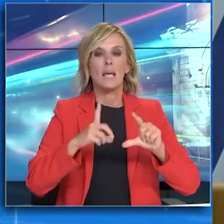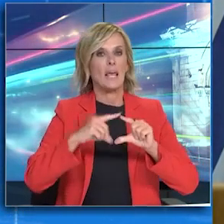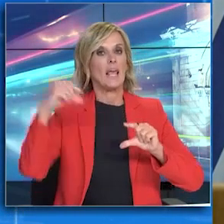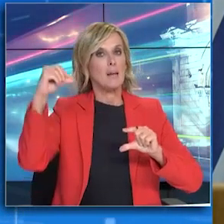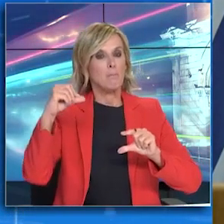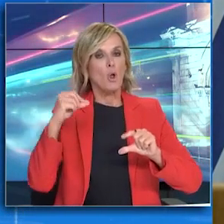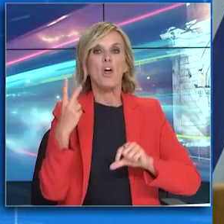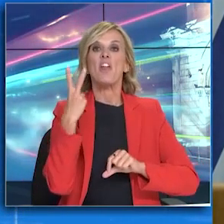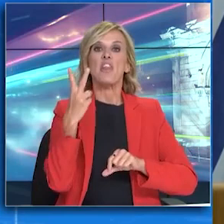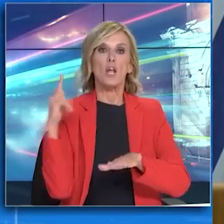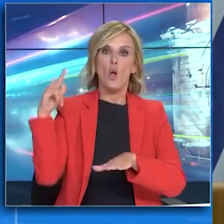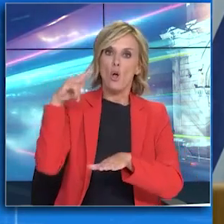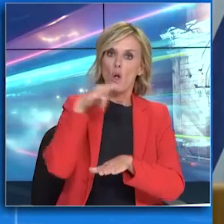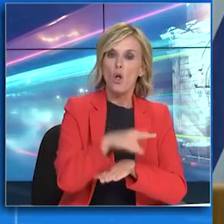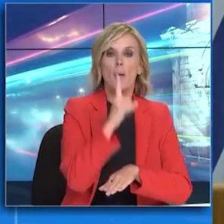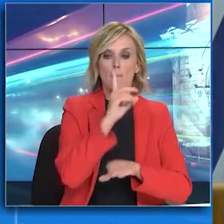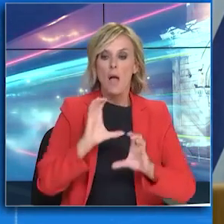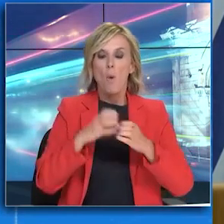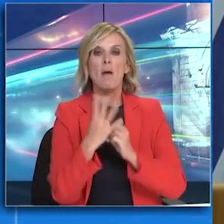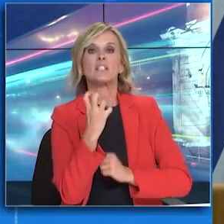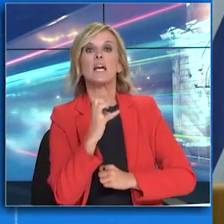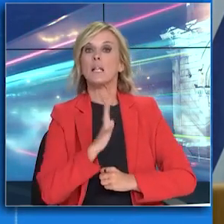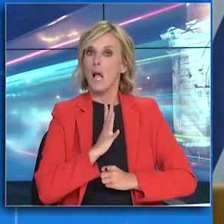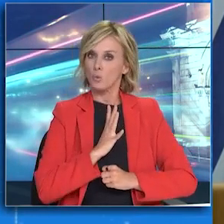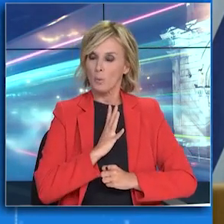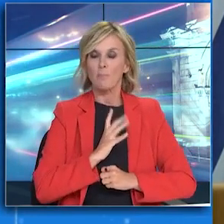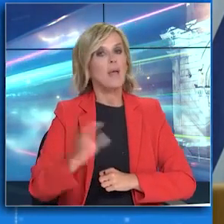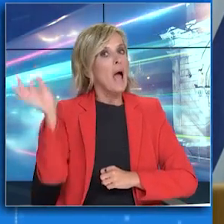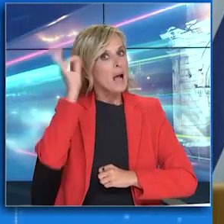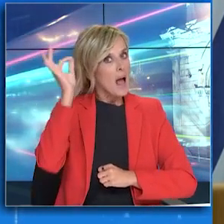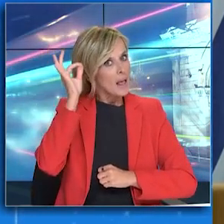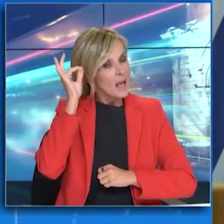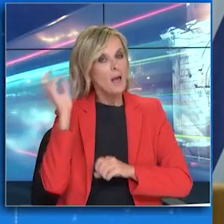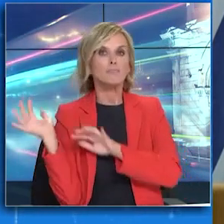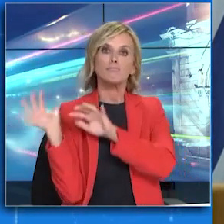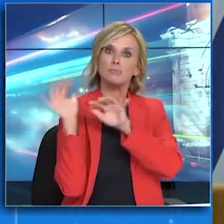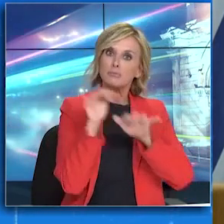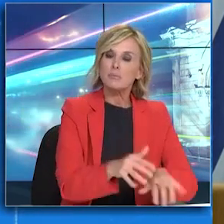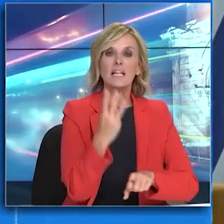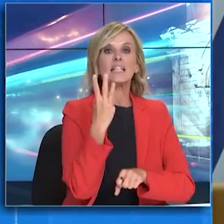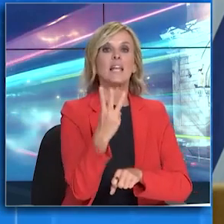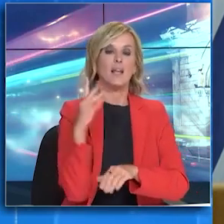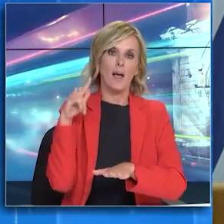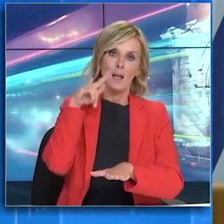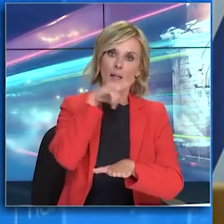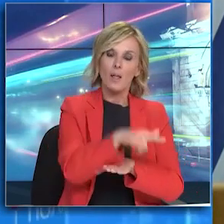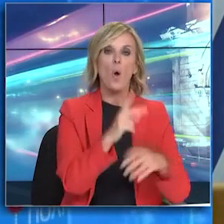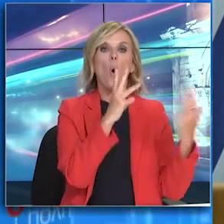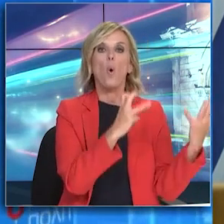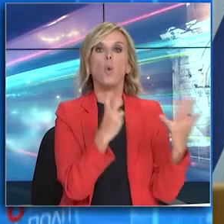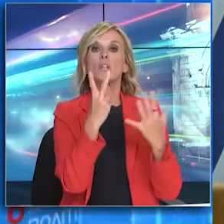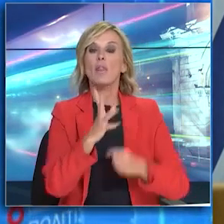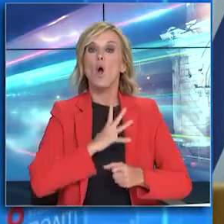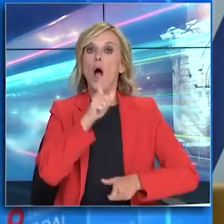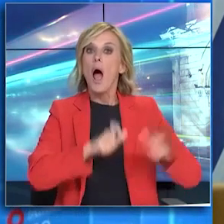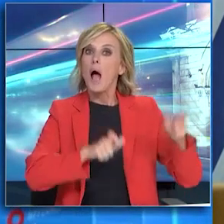με 2 αεροσκάφη και μια ομάδα πεζοπόρου τμήματος 40 ατόμων. Τη Γαλλία με 3 καναντέρ και 82 άτομα, ενώ